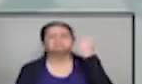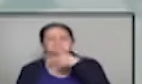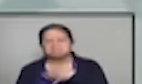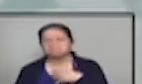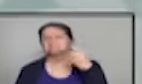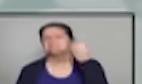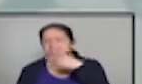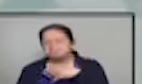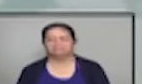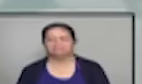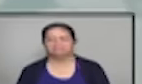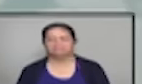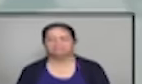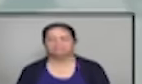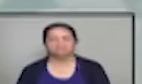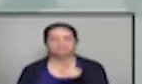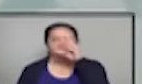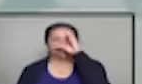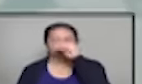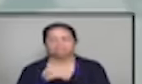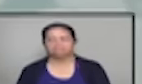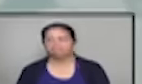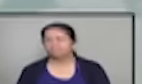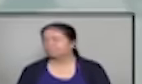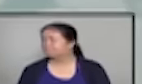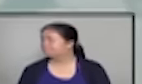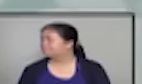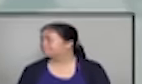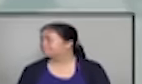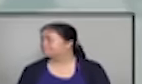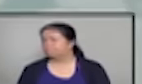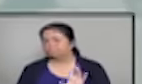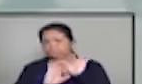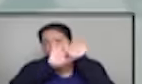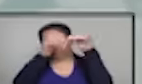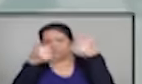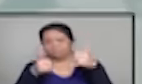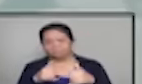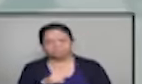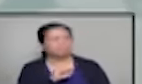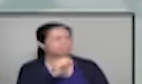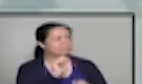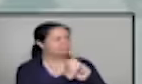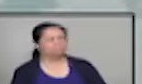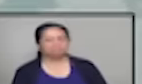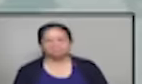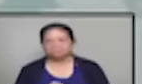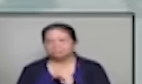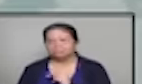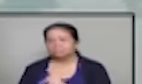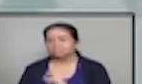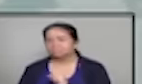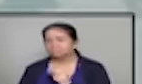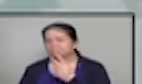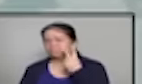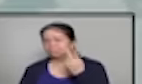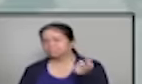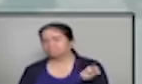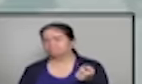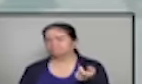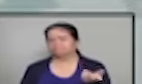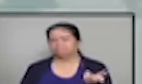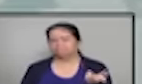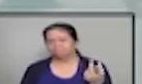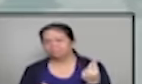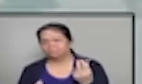daw, ganun, daming tato. Ayan, si lalaki. Opo. Ano ito, basketball player? Ako, kalaro ko po sa basketball. So, ano po nakita nyo doon sa ano?